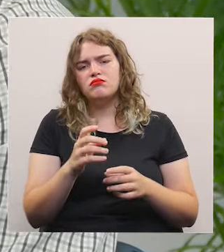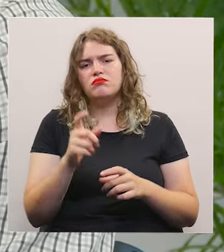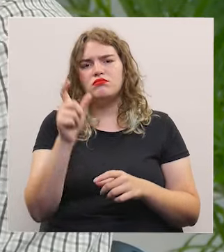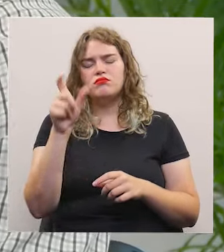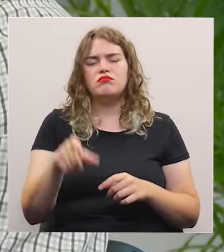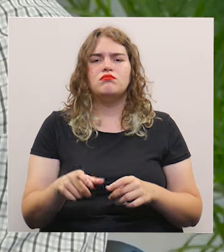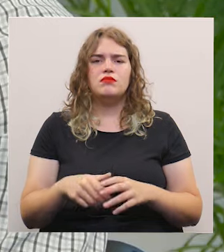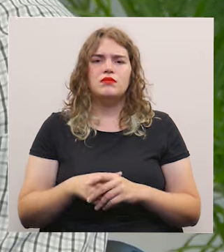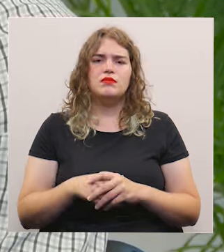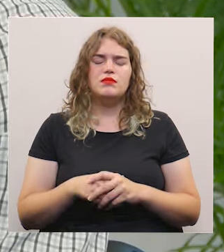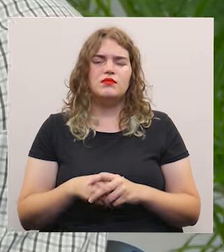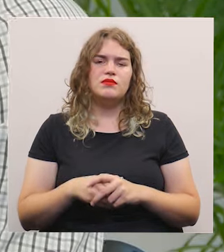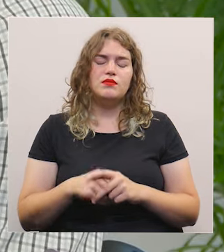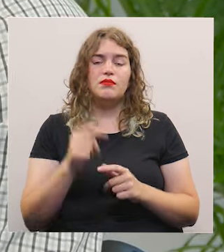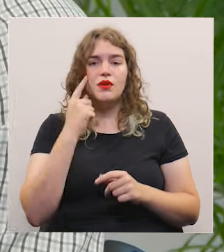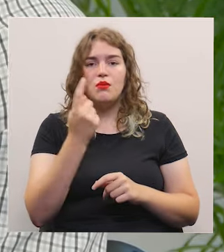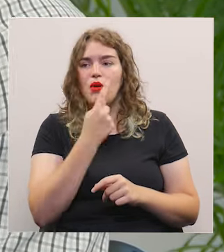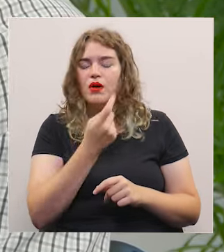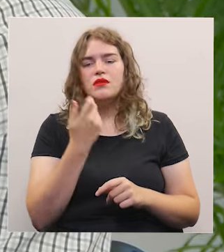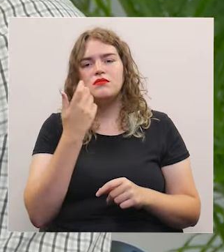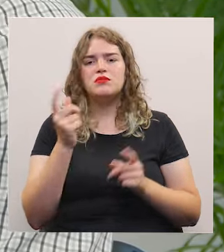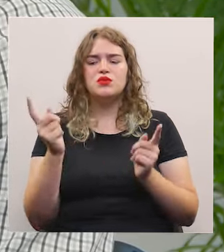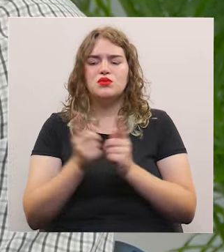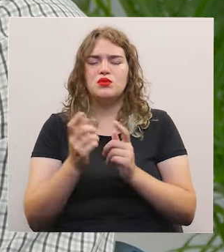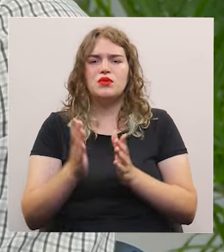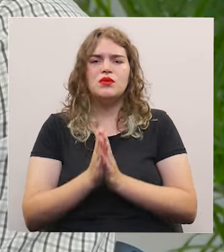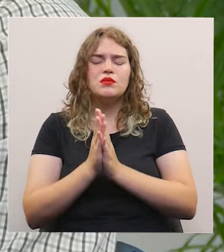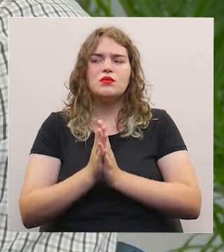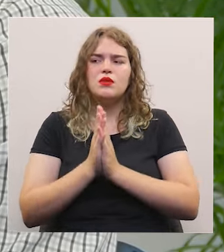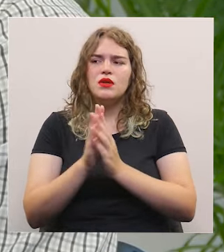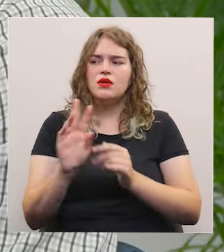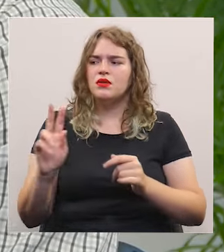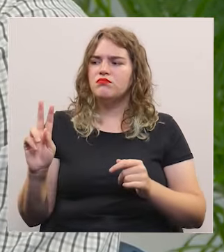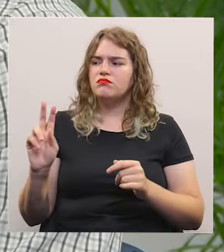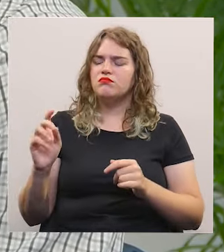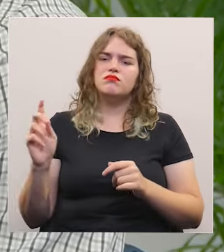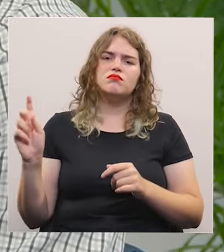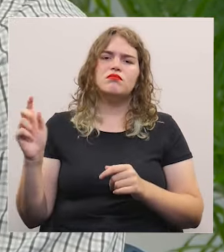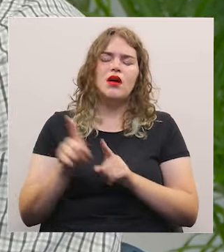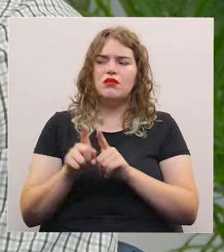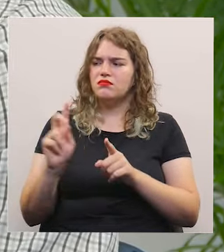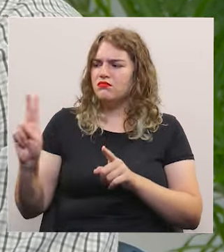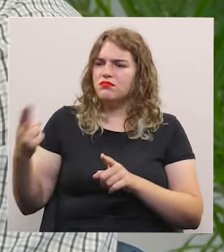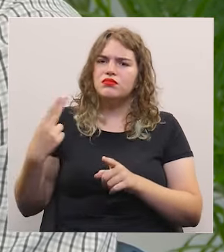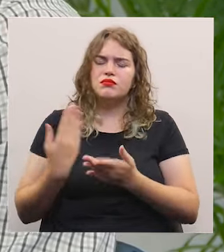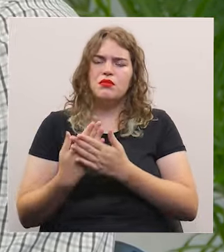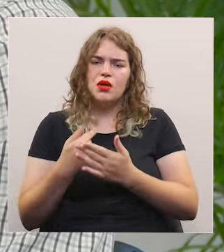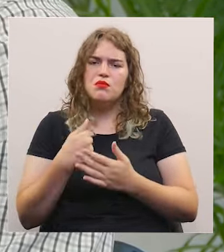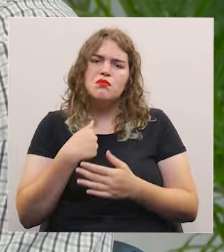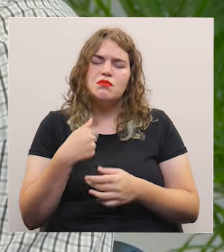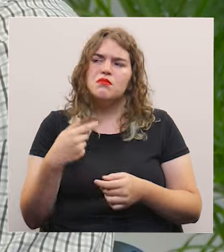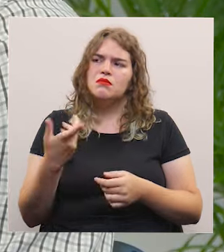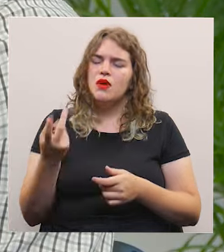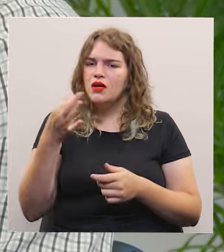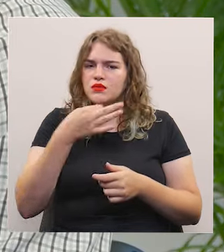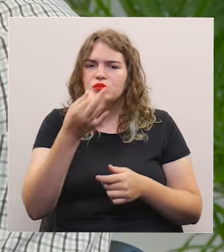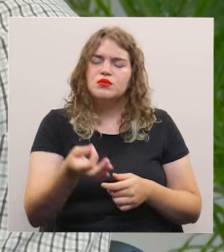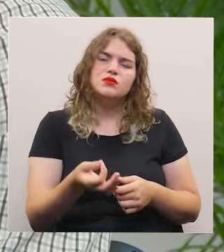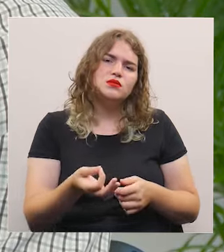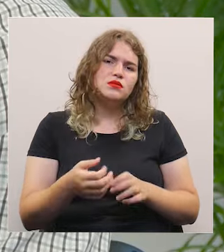vorbește Dumnezeu, pentru prima dată, la o scurtă rugăciune, s-a îndreptat către către noi și a zis,